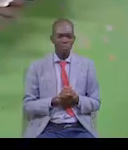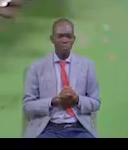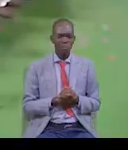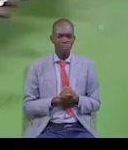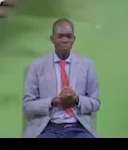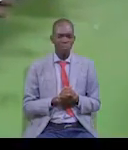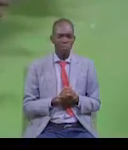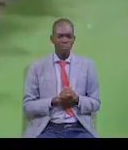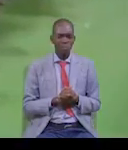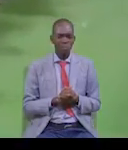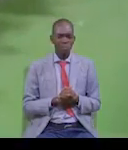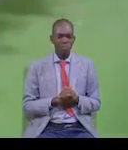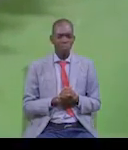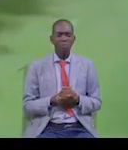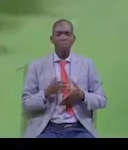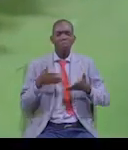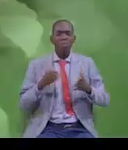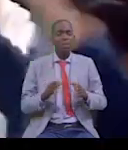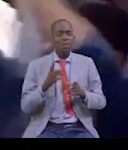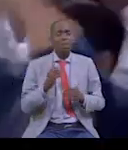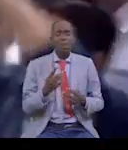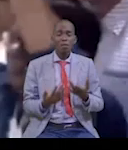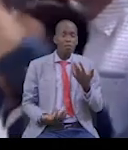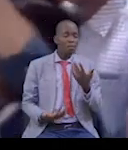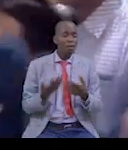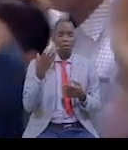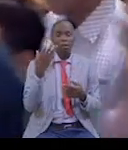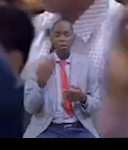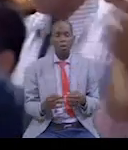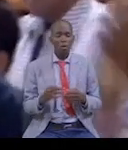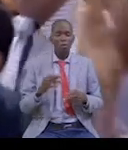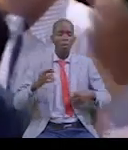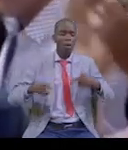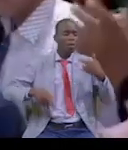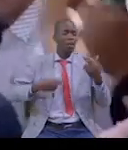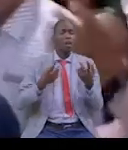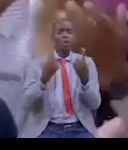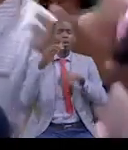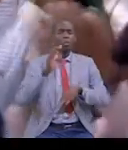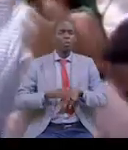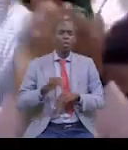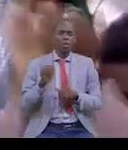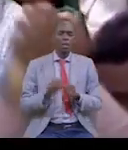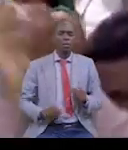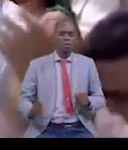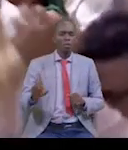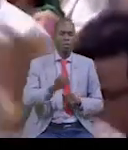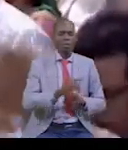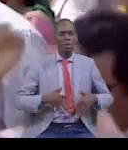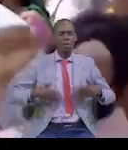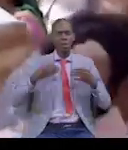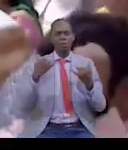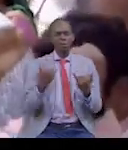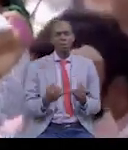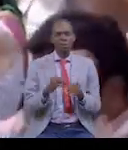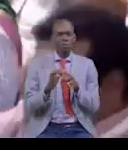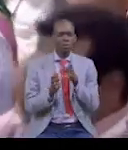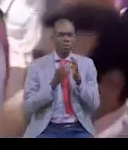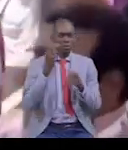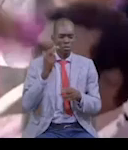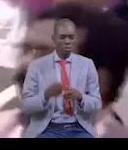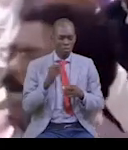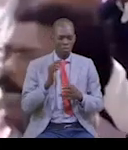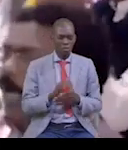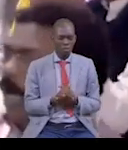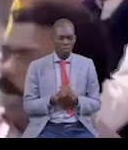గాక. Let the fire of revival come in every soul. ఉజ్జీవపు అగ్ని ప్రతి ఆత్మలోనికి వచ్చును